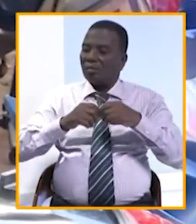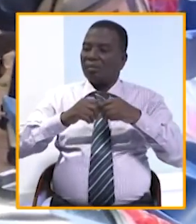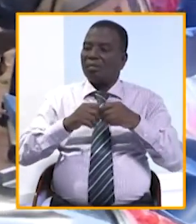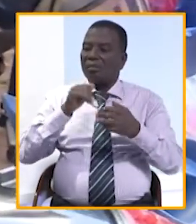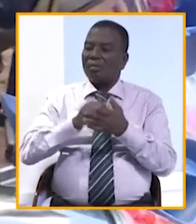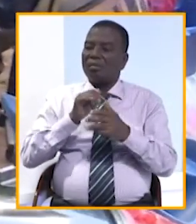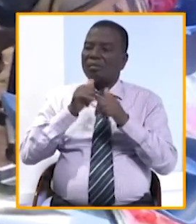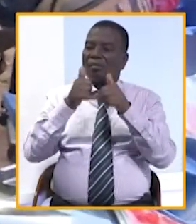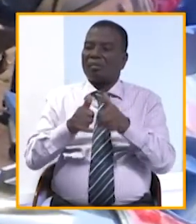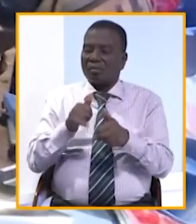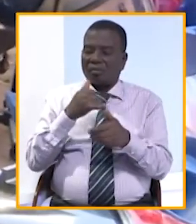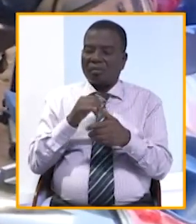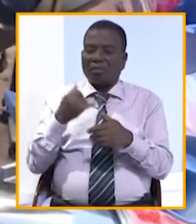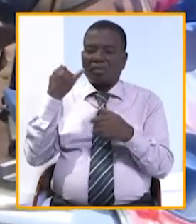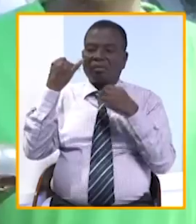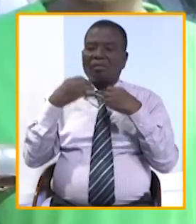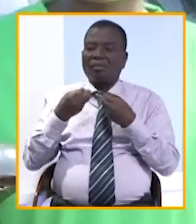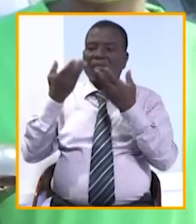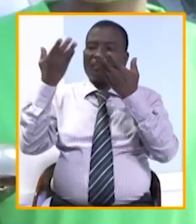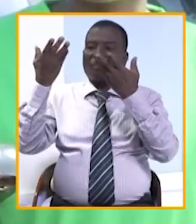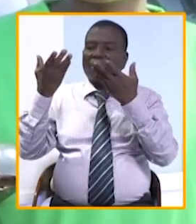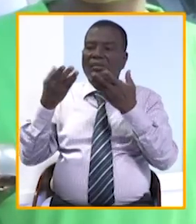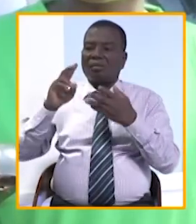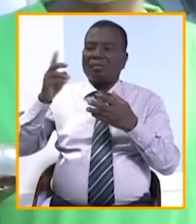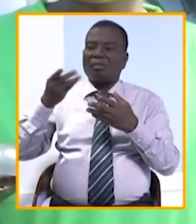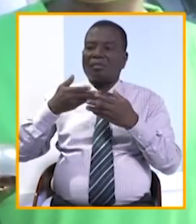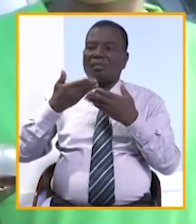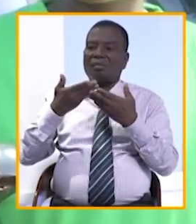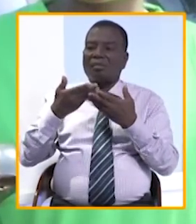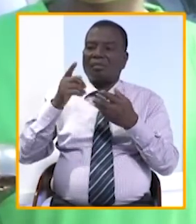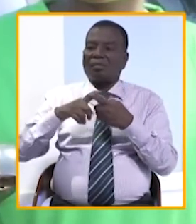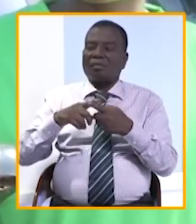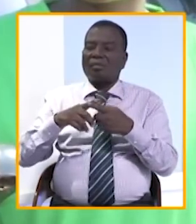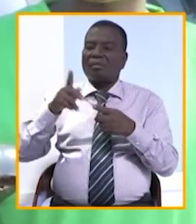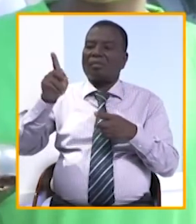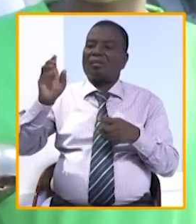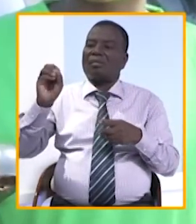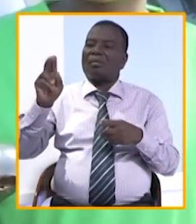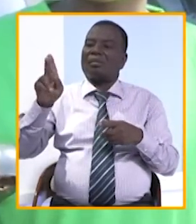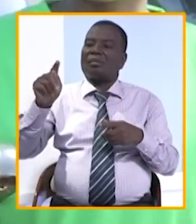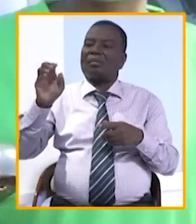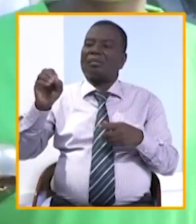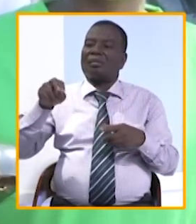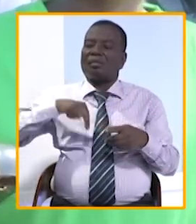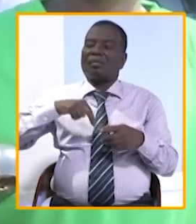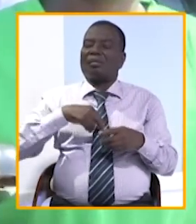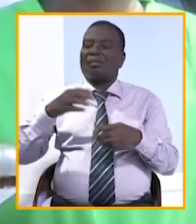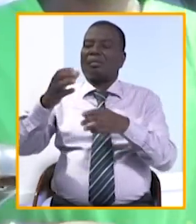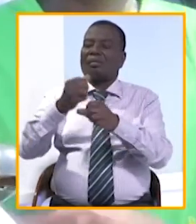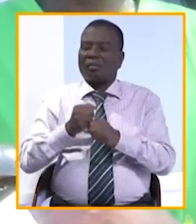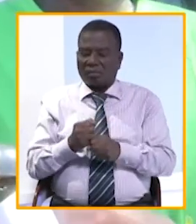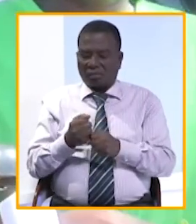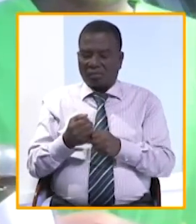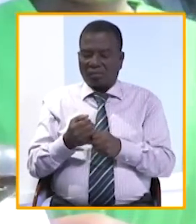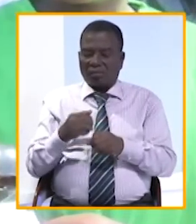Ce projet a été inspiré des dons de la première dame à couteau. Nous avons reçu des machines à coudre,